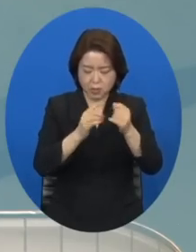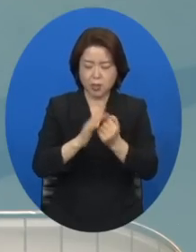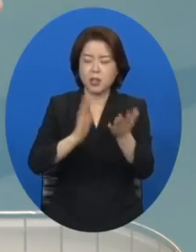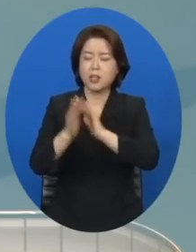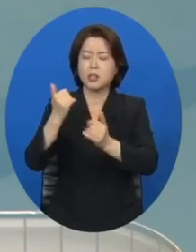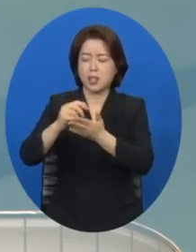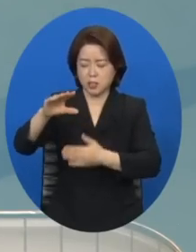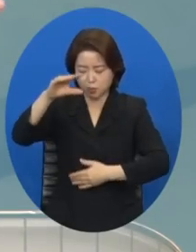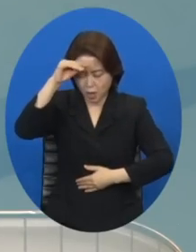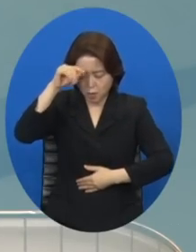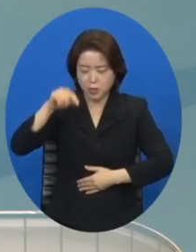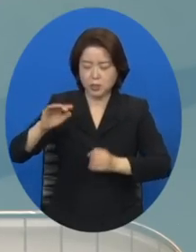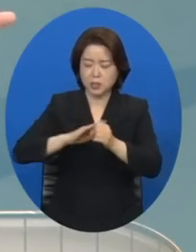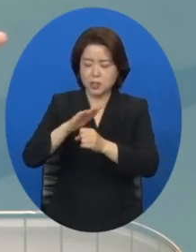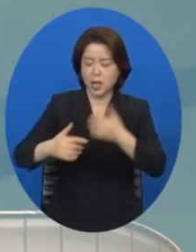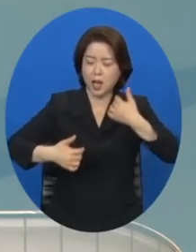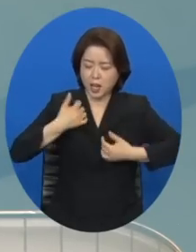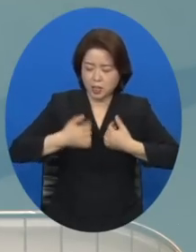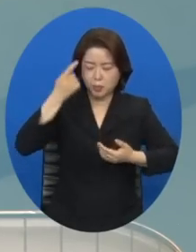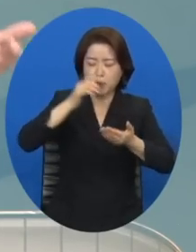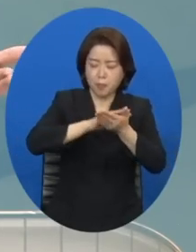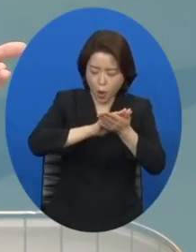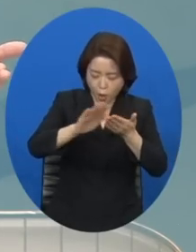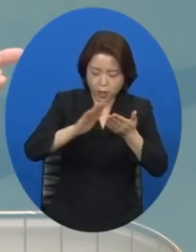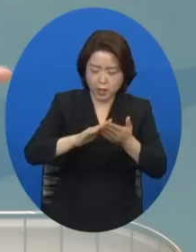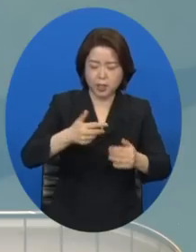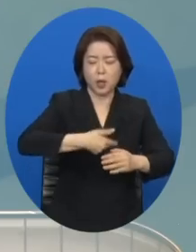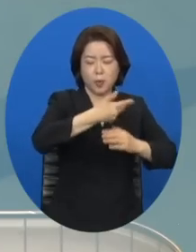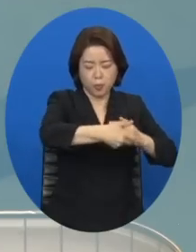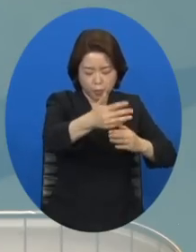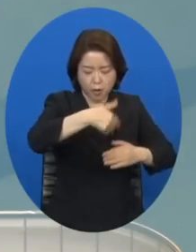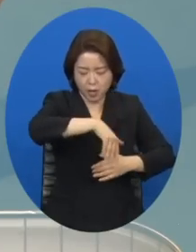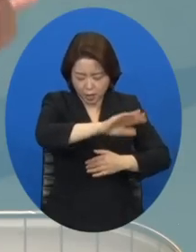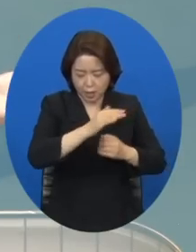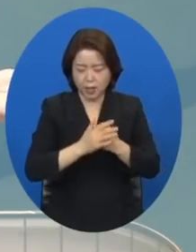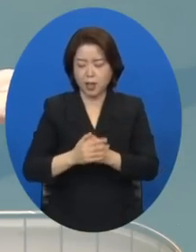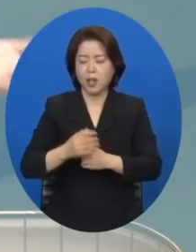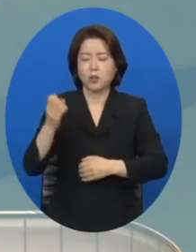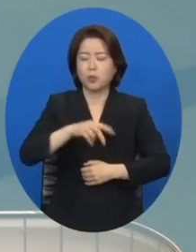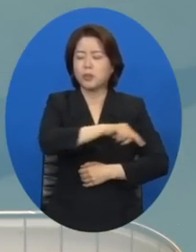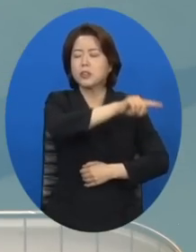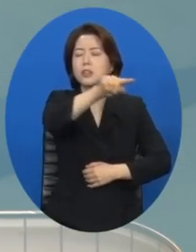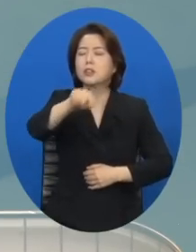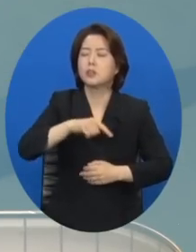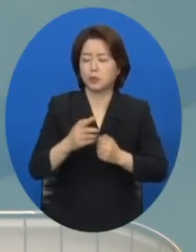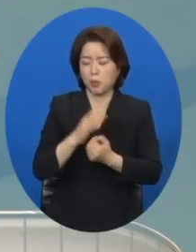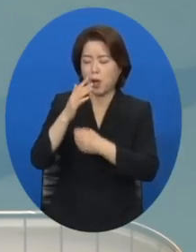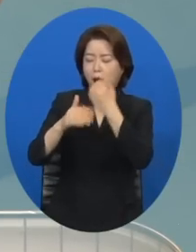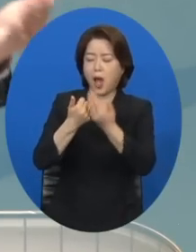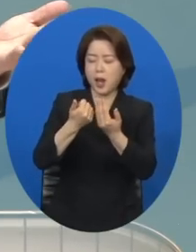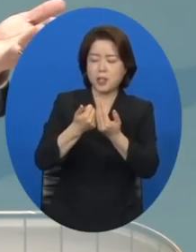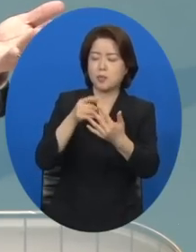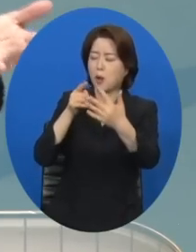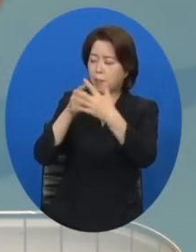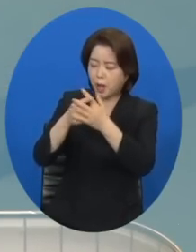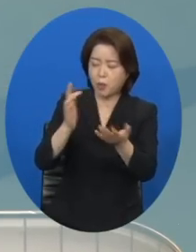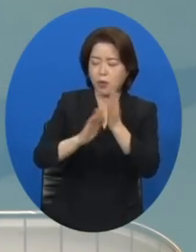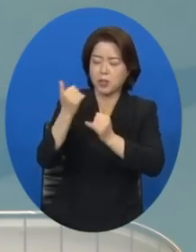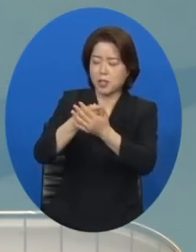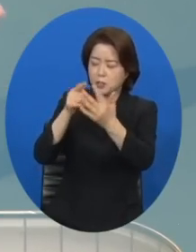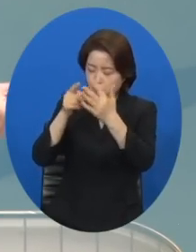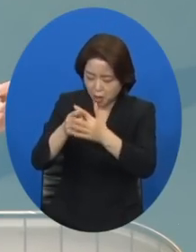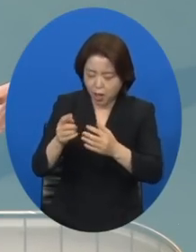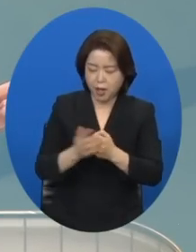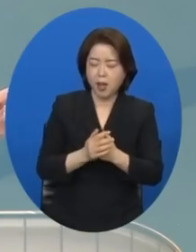닮은 그 사랑과 기쁨과 평강이 흘러갈 수 있도록 그리하여서 그들도 하나님 정말 알게 되고 예수님을 알게 되고